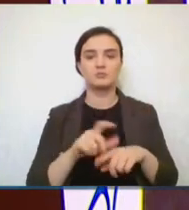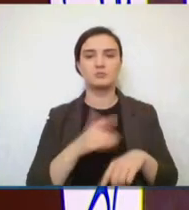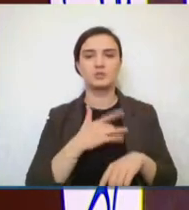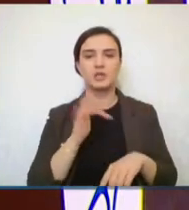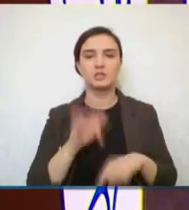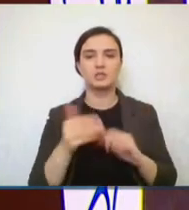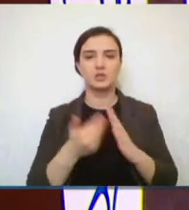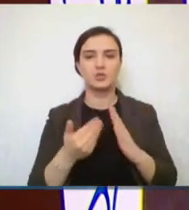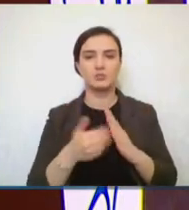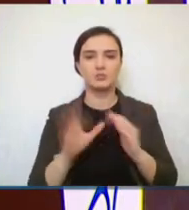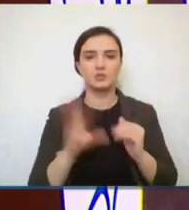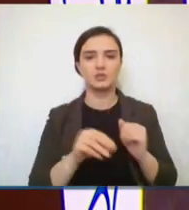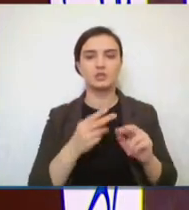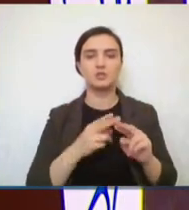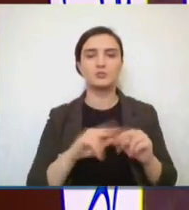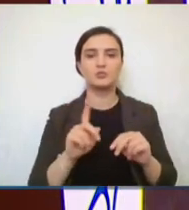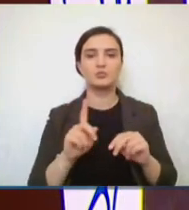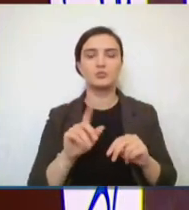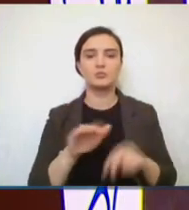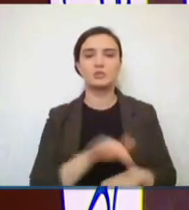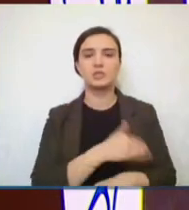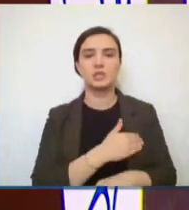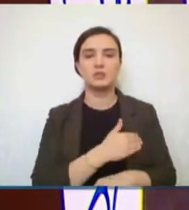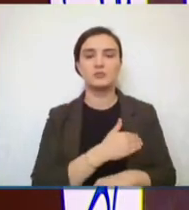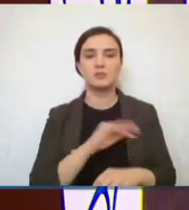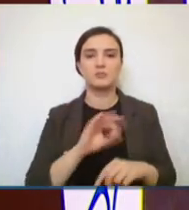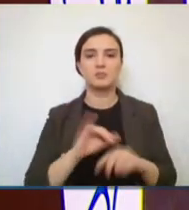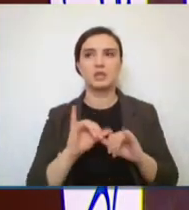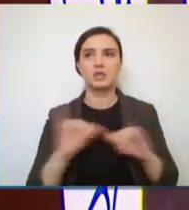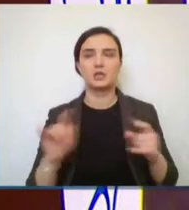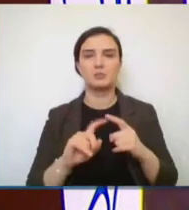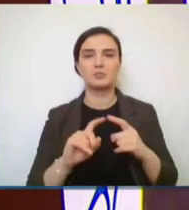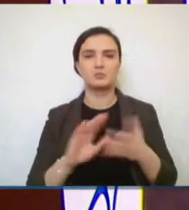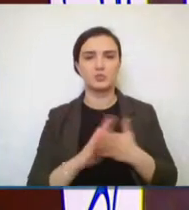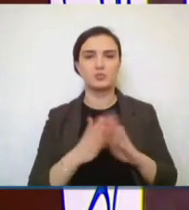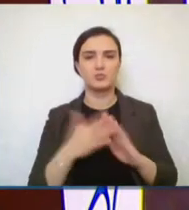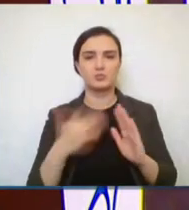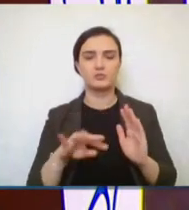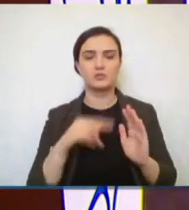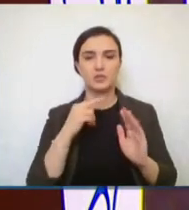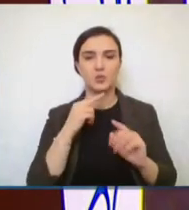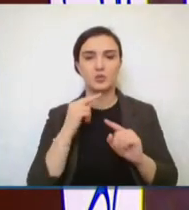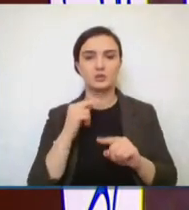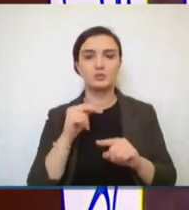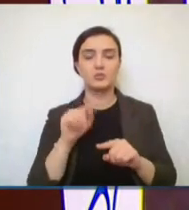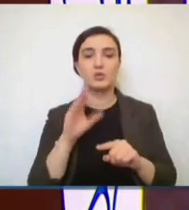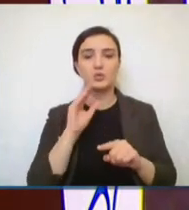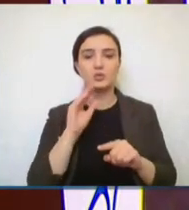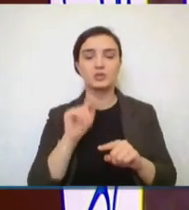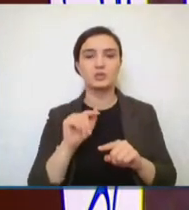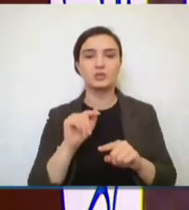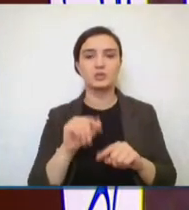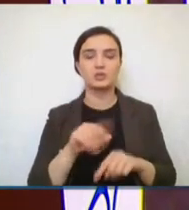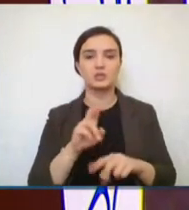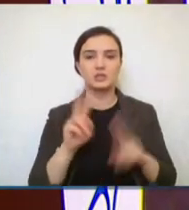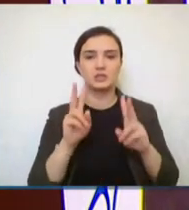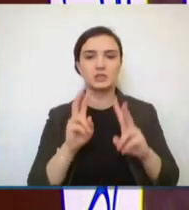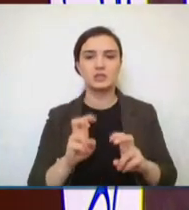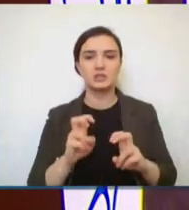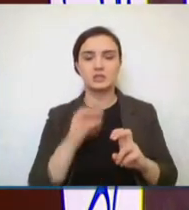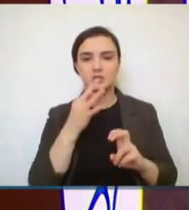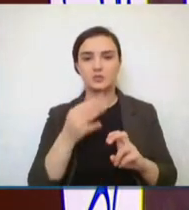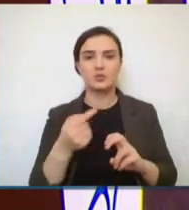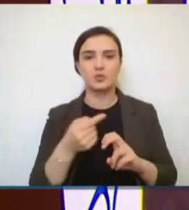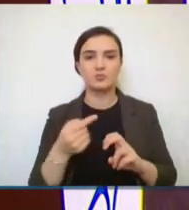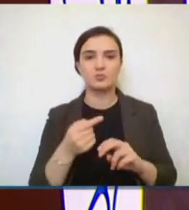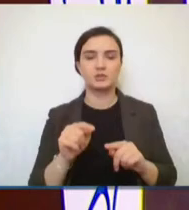რომ ცხელება პანდემიის პირობებში უკვე საყურადღებოა. მაშინაც კი, როდესაც ტესტი უარყოფითია,